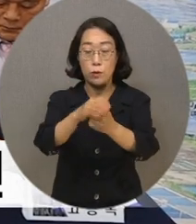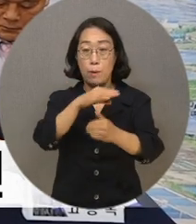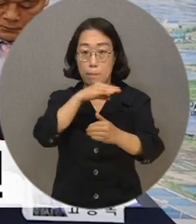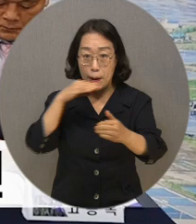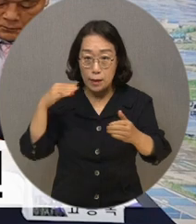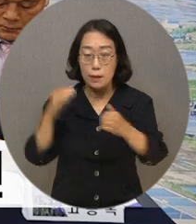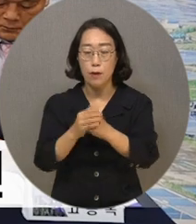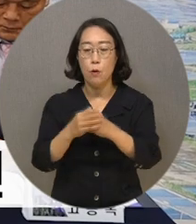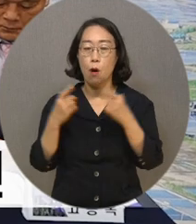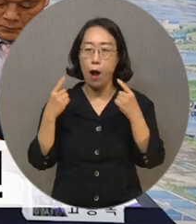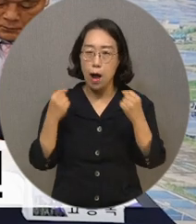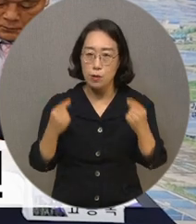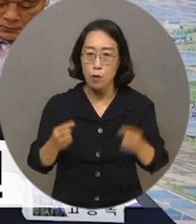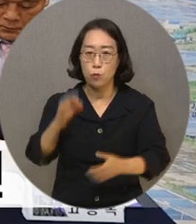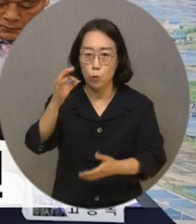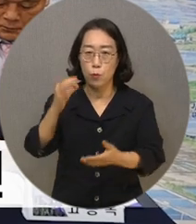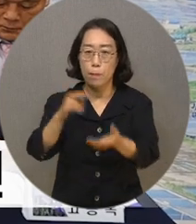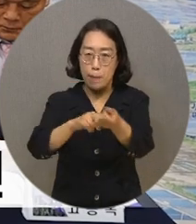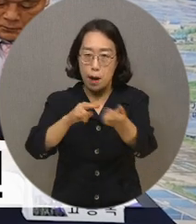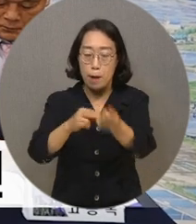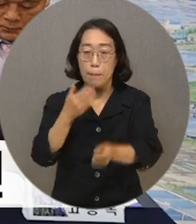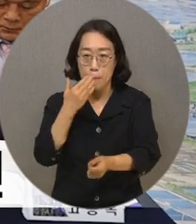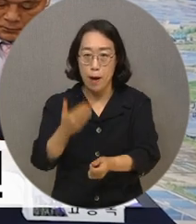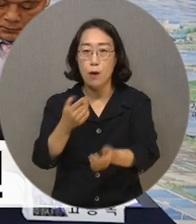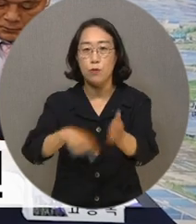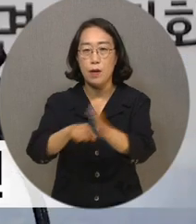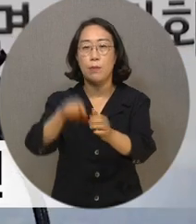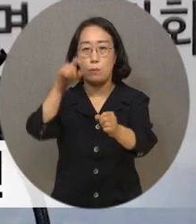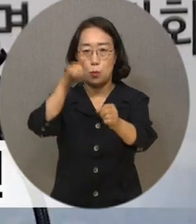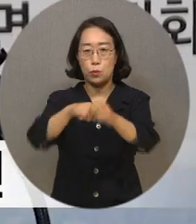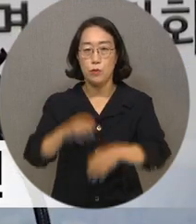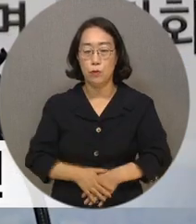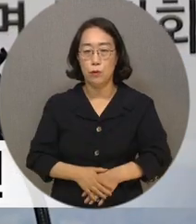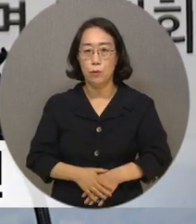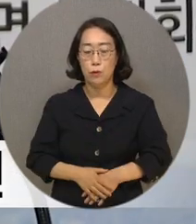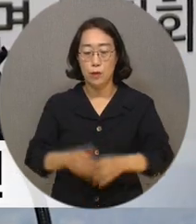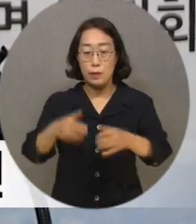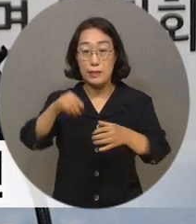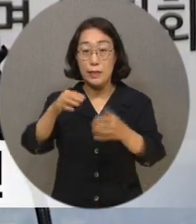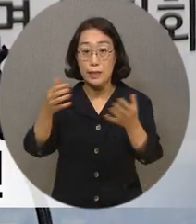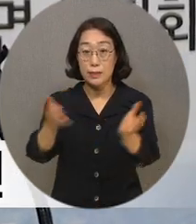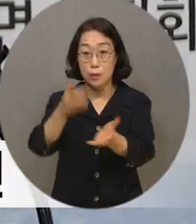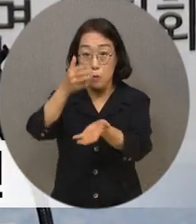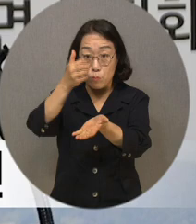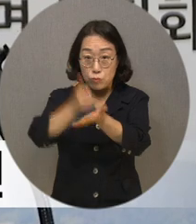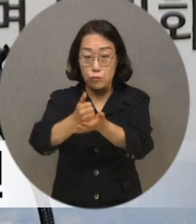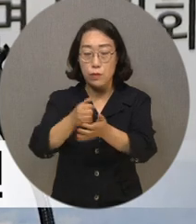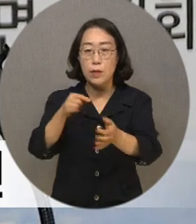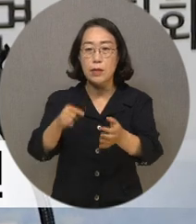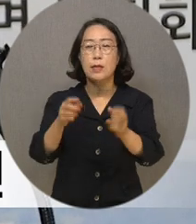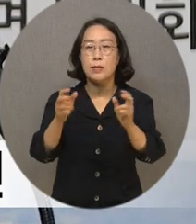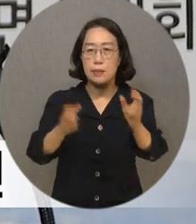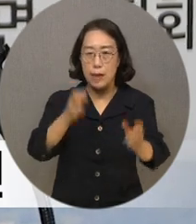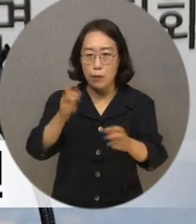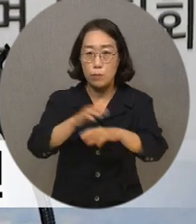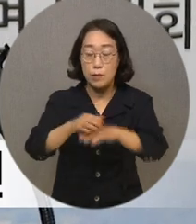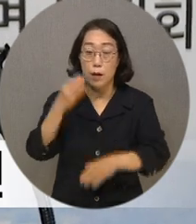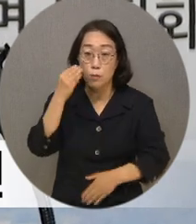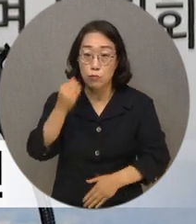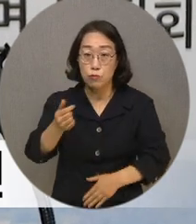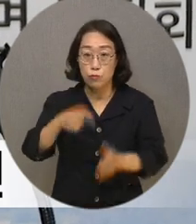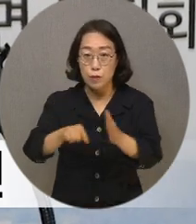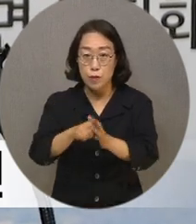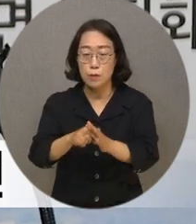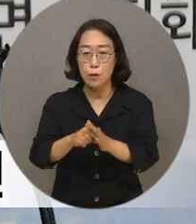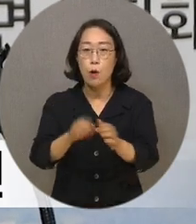가격 안정화를 도모하기 위해 체결됐습니다. 박운양 신안군수는 천일염 산업의 활성화를 위한 정책